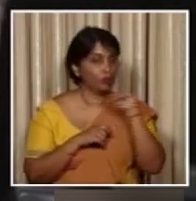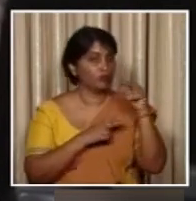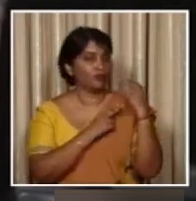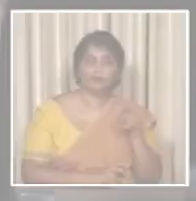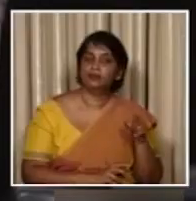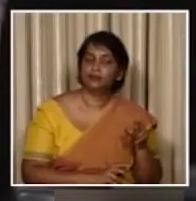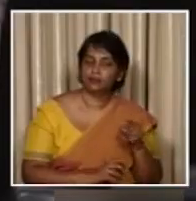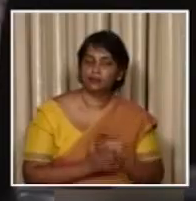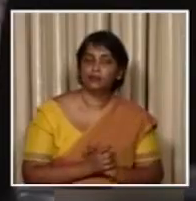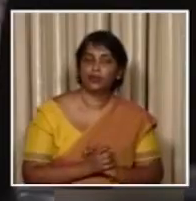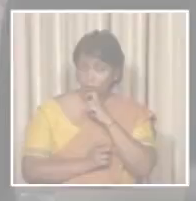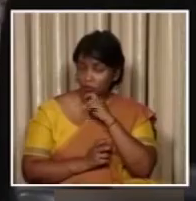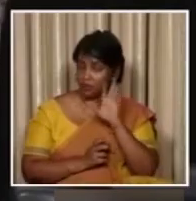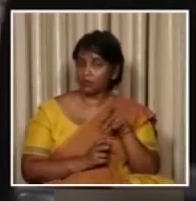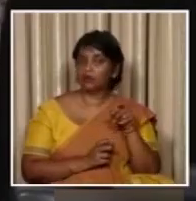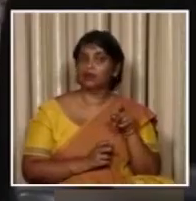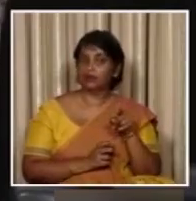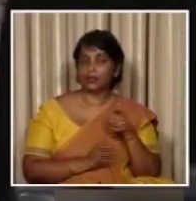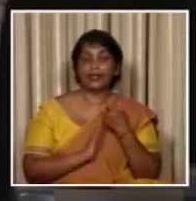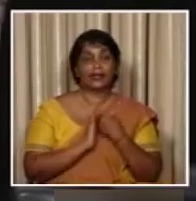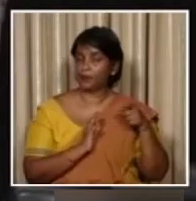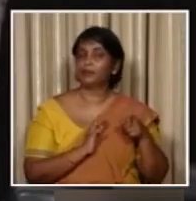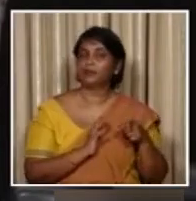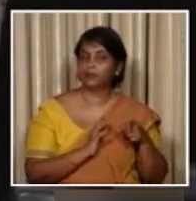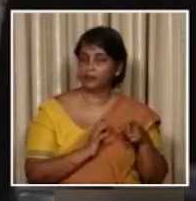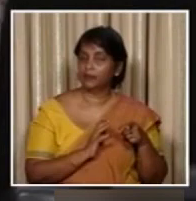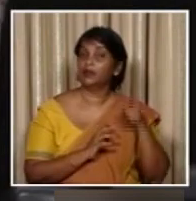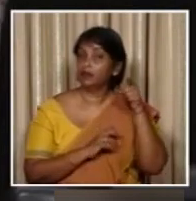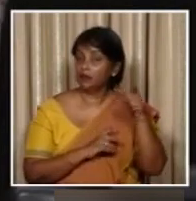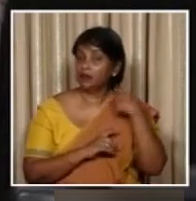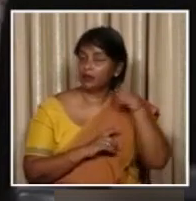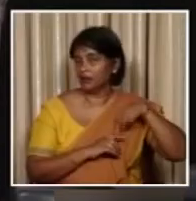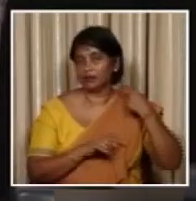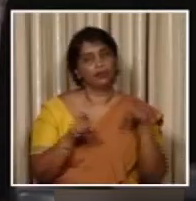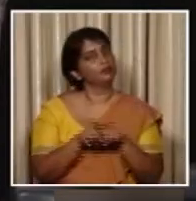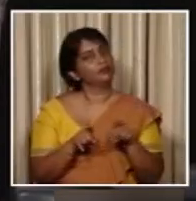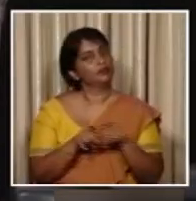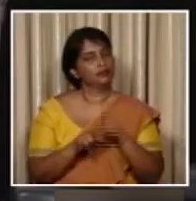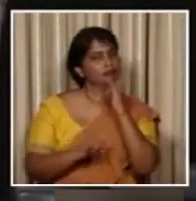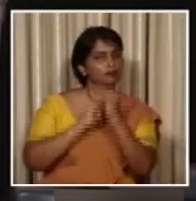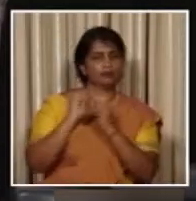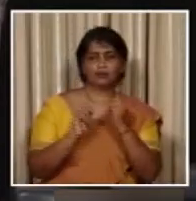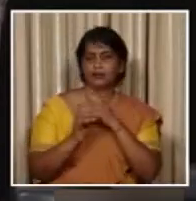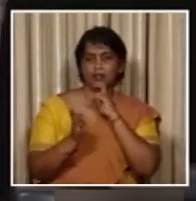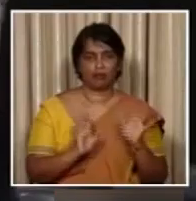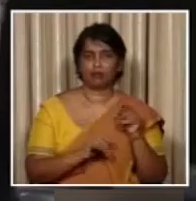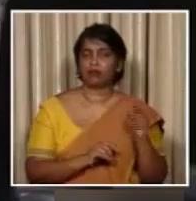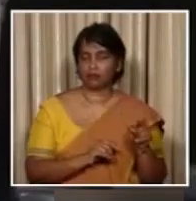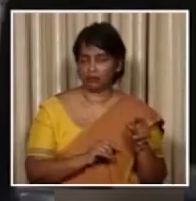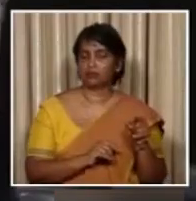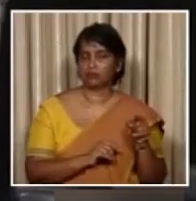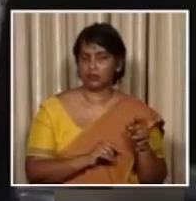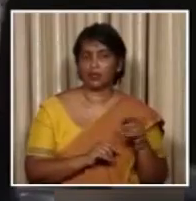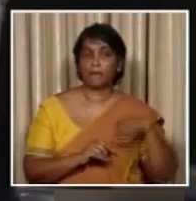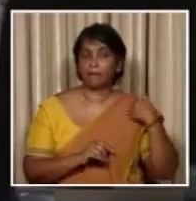ඉටු කරමින් පවතින අධිකරණයටවත් නීතිපතිවරයටවත් ඔවුන්ට හිතන ආකාරයට චෝදනා ඉදිරිපත් කරන්න නඩු පවරන්න බෑ